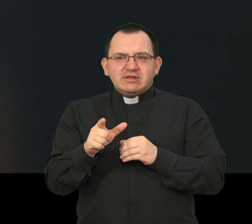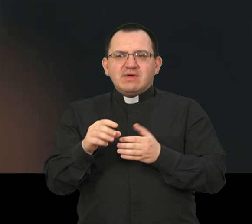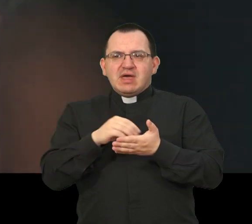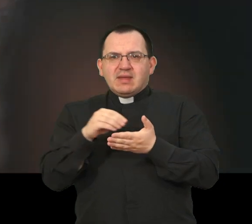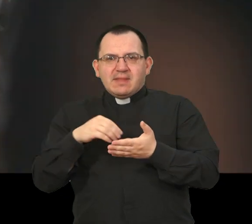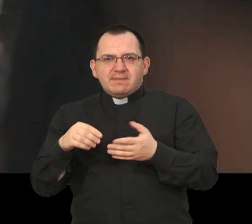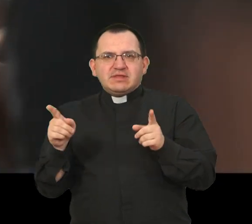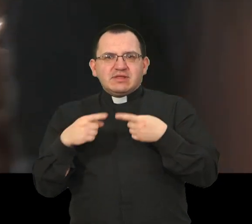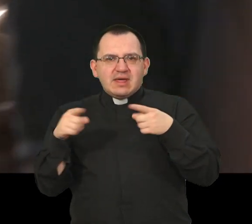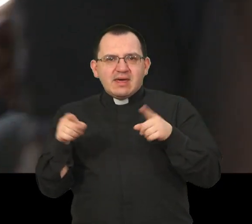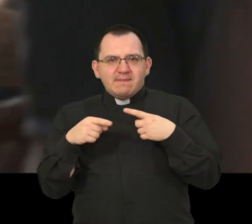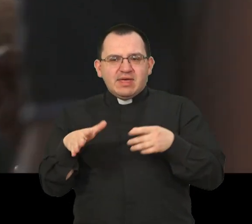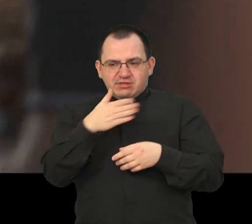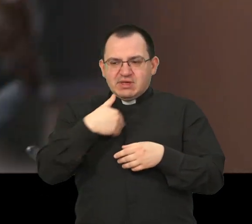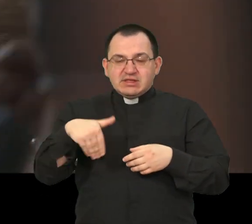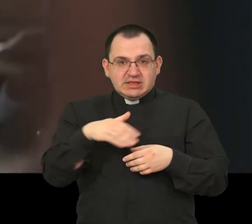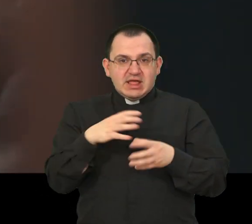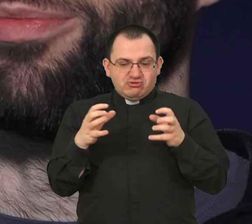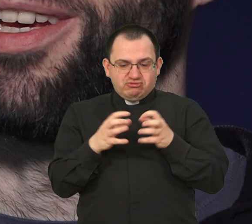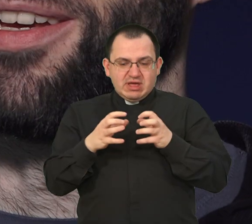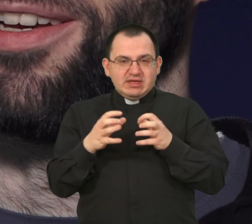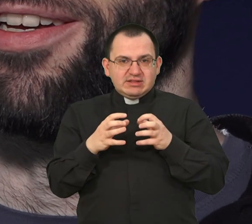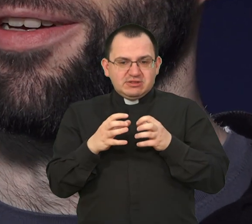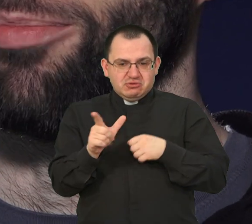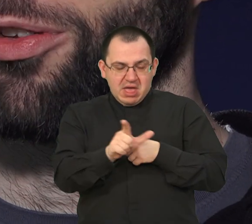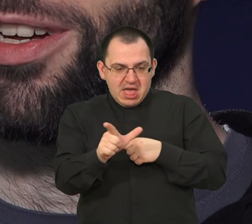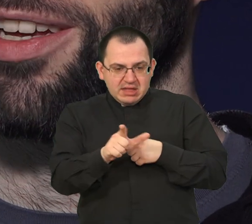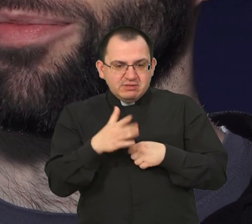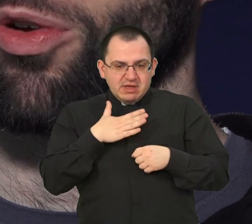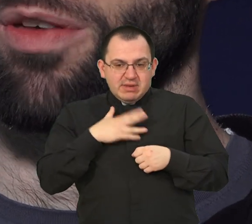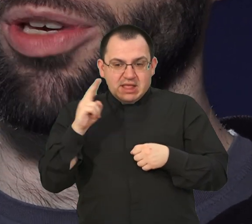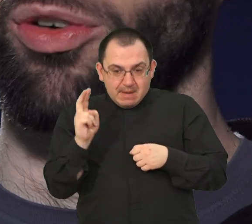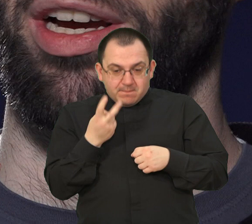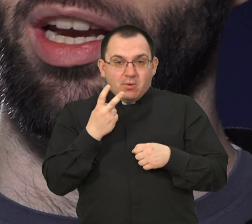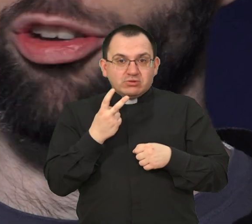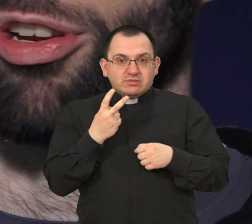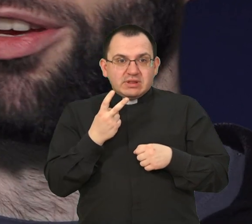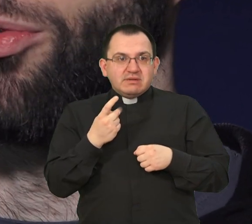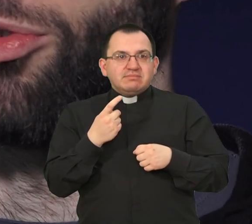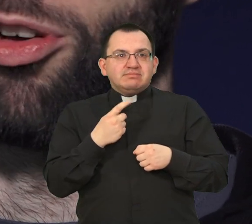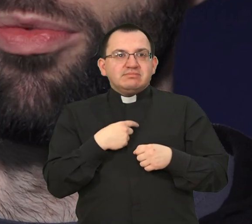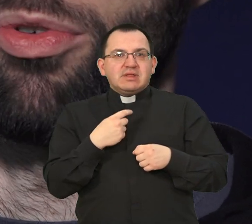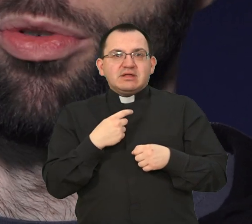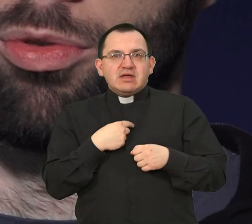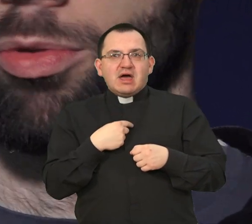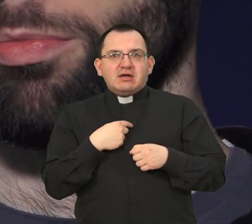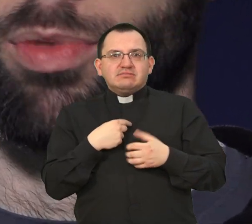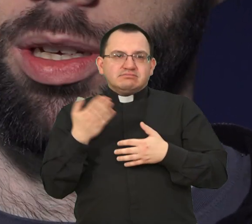čak i nekih prepjeva. Njih dvije su me pozvale dok sam bio na Kneži u dom,